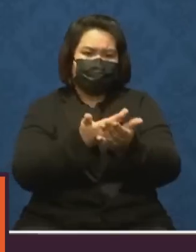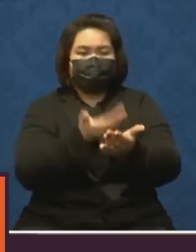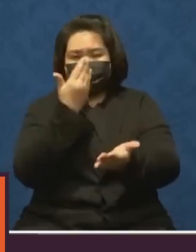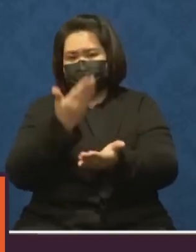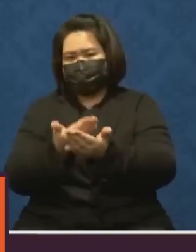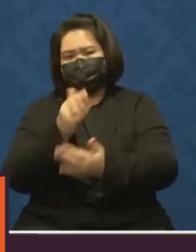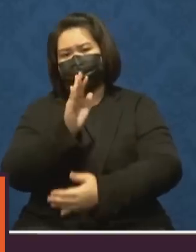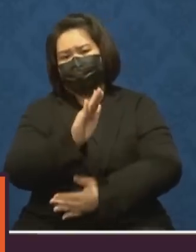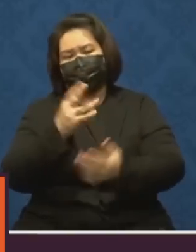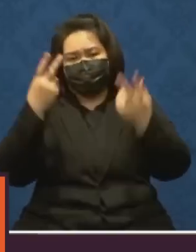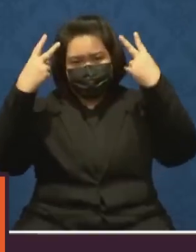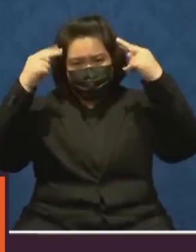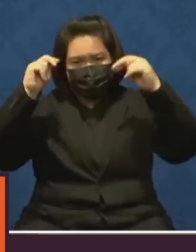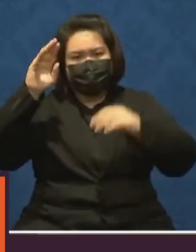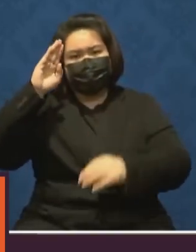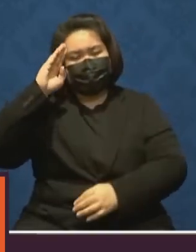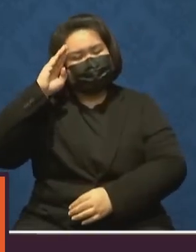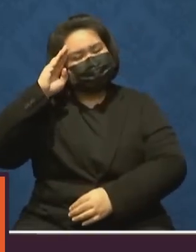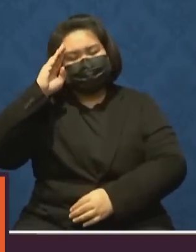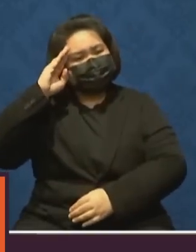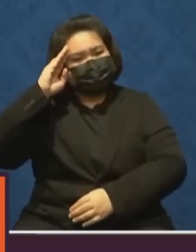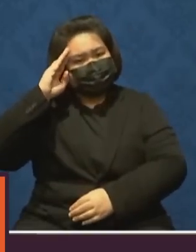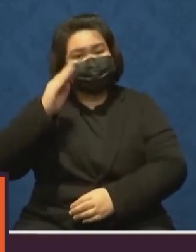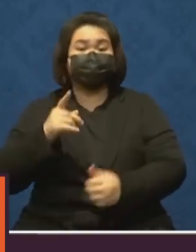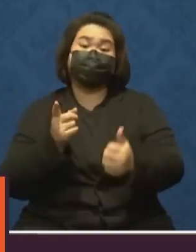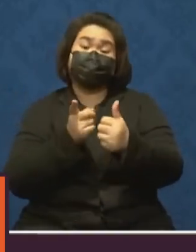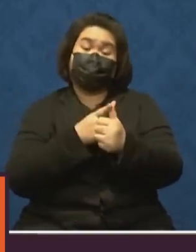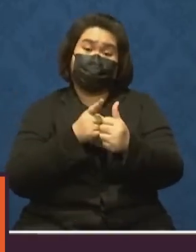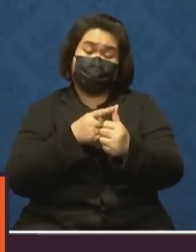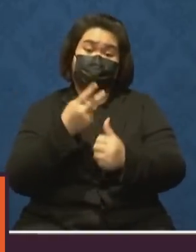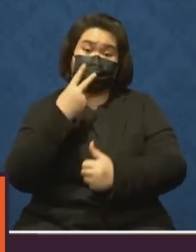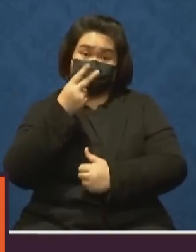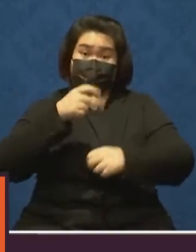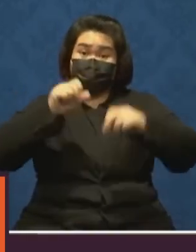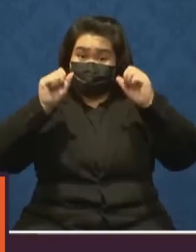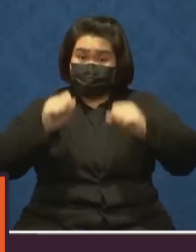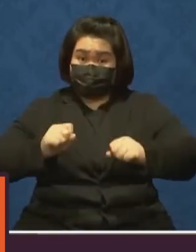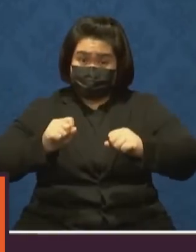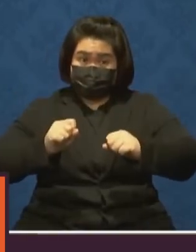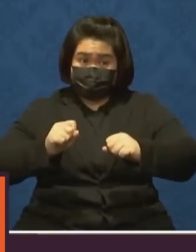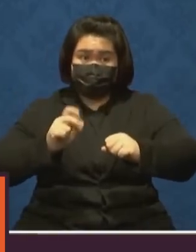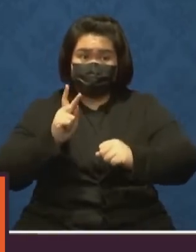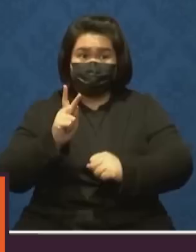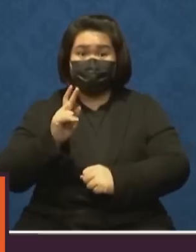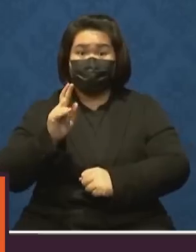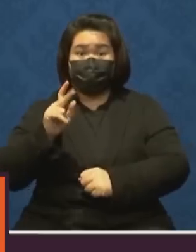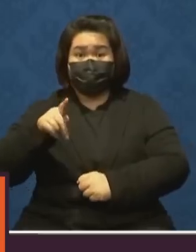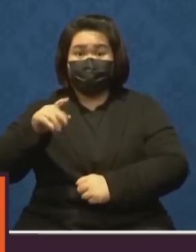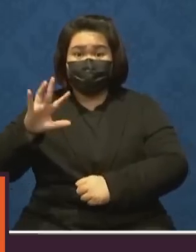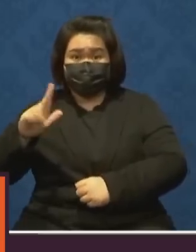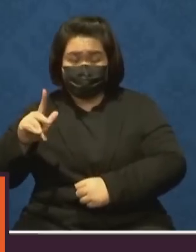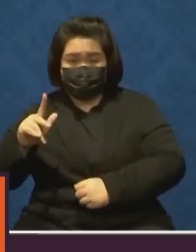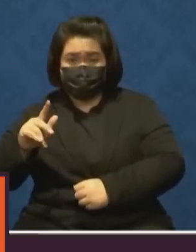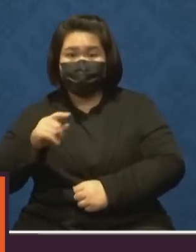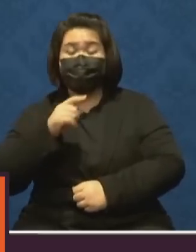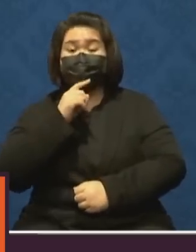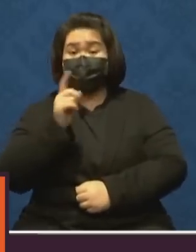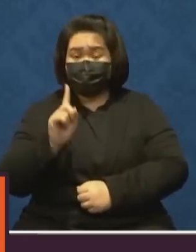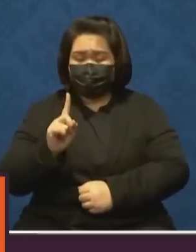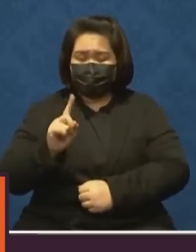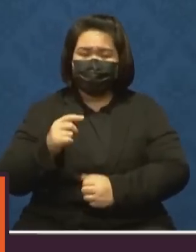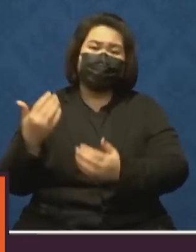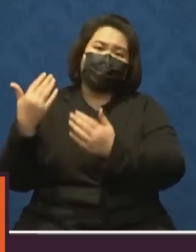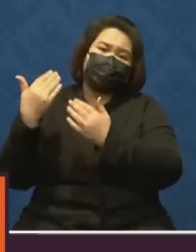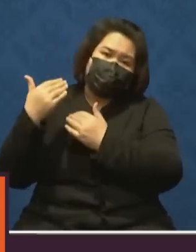บริหของผหปยตจณโชาอัดแรกเลยคตทบทวนมะติกอรพช. ให้รคาไฟครั คืไม่พลกภาละ